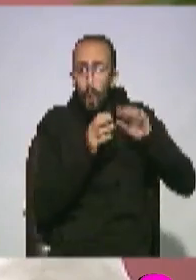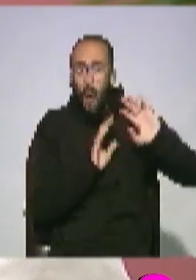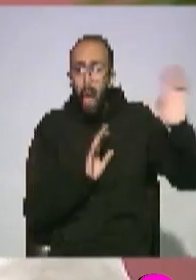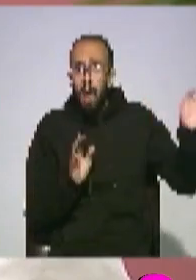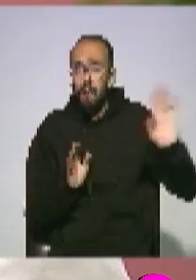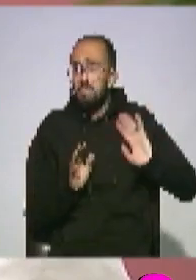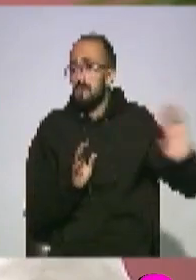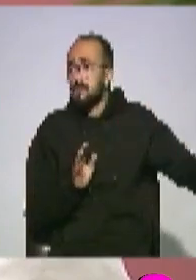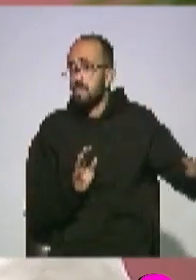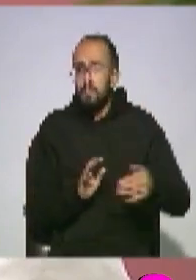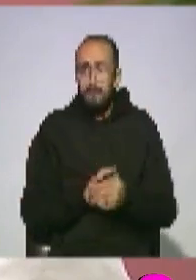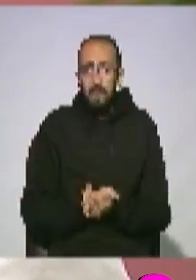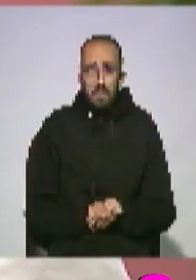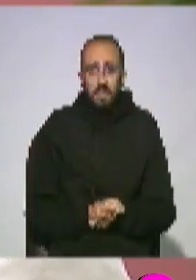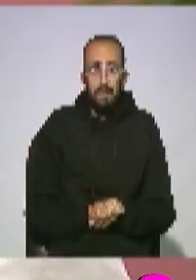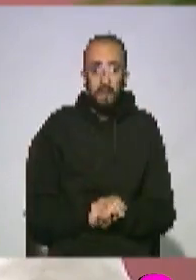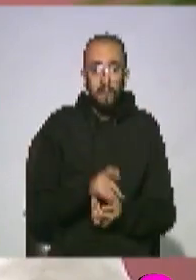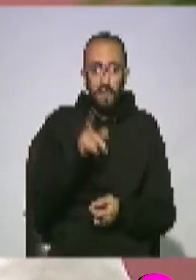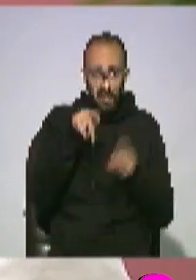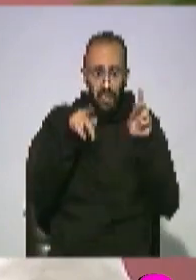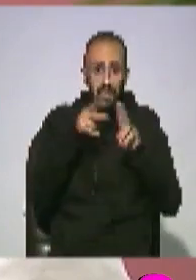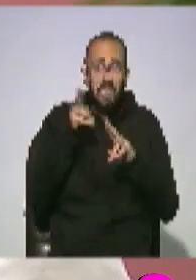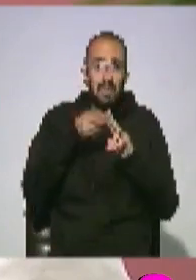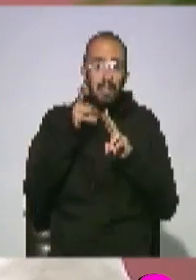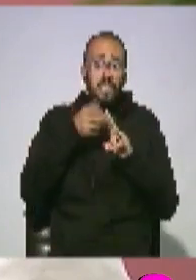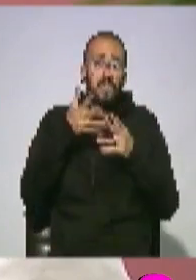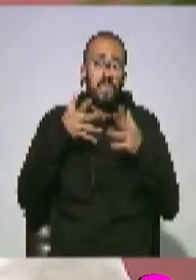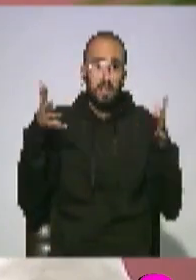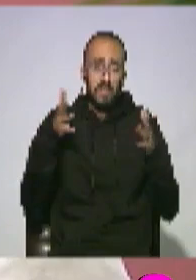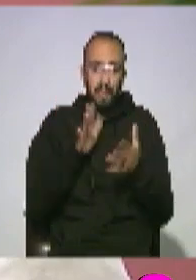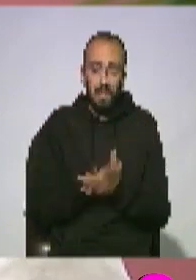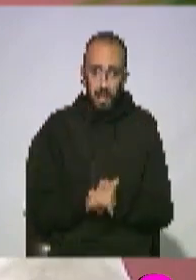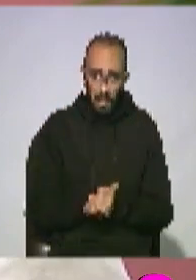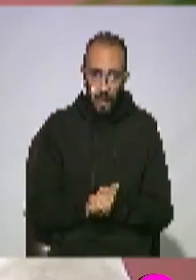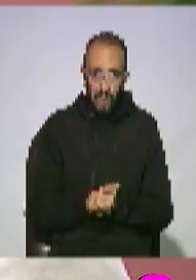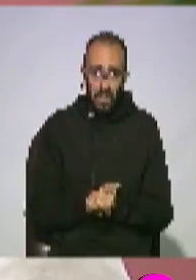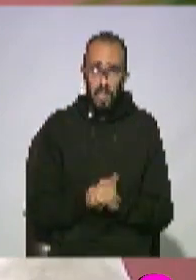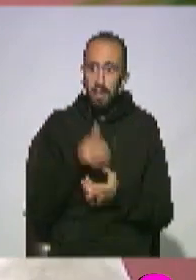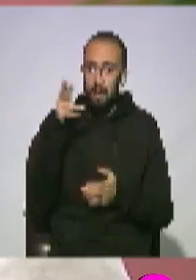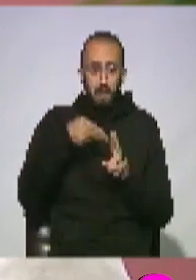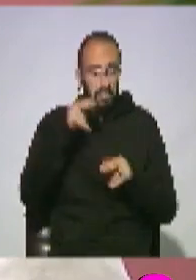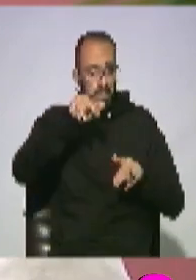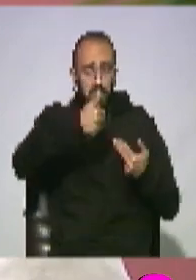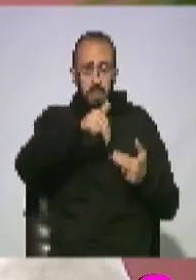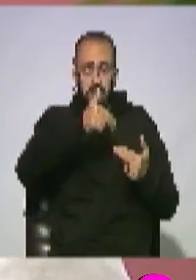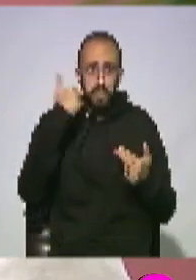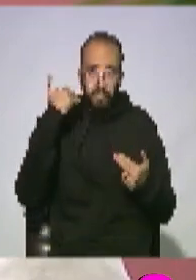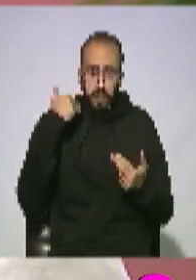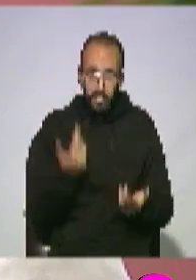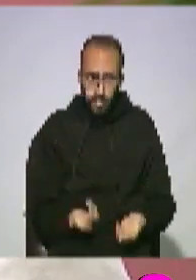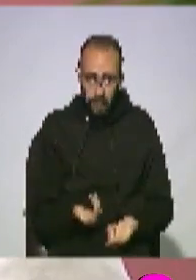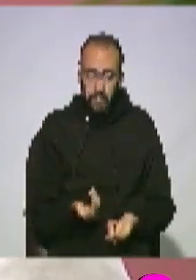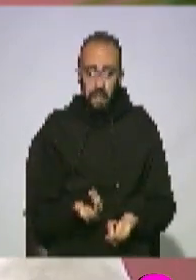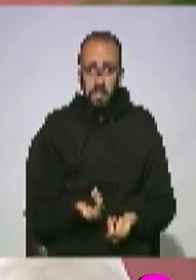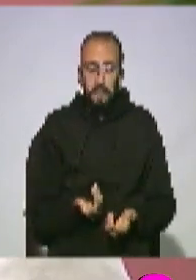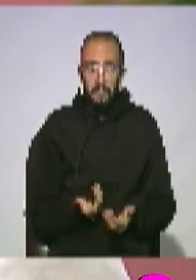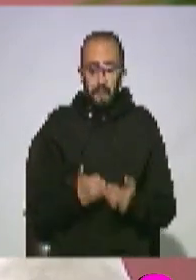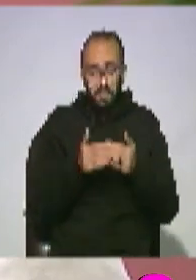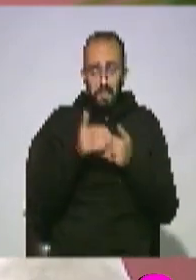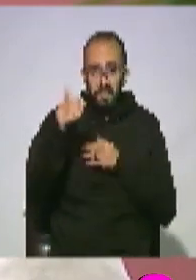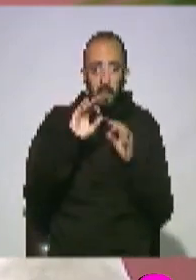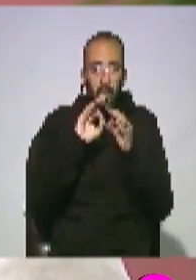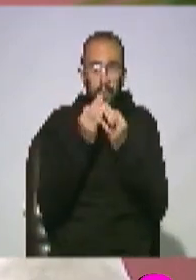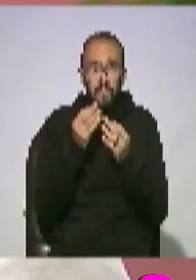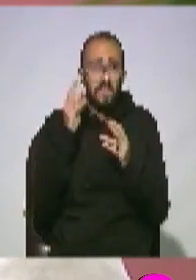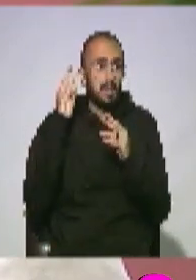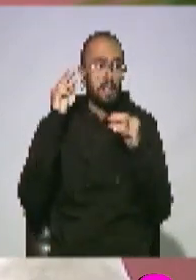كم مليون أب؟ عندك 10 مليون أب مقيمين، عندك أكتر من 4-5 مليون أب انفصلوا عن أسرهم